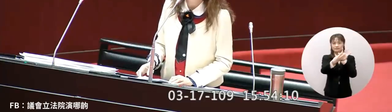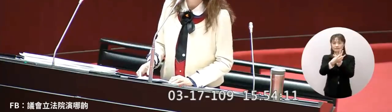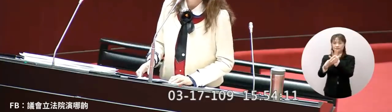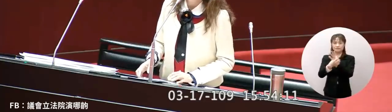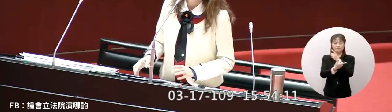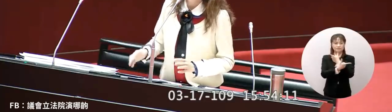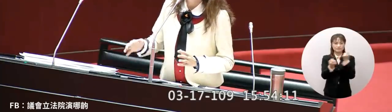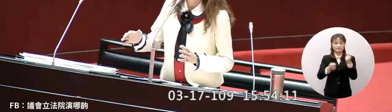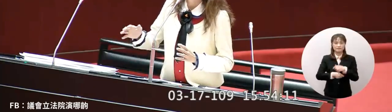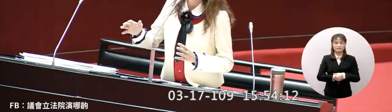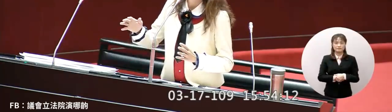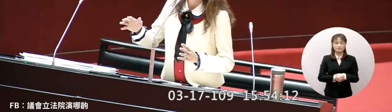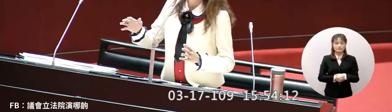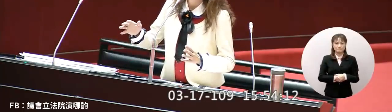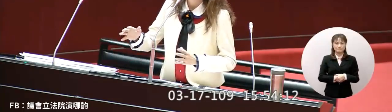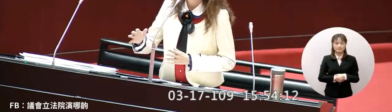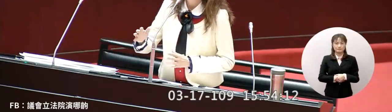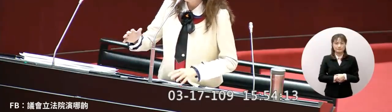都是